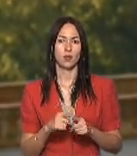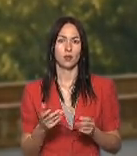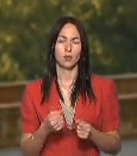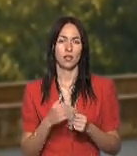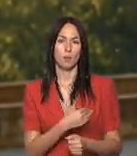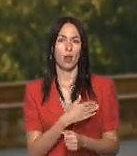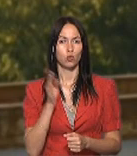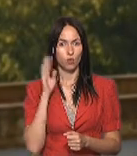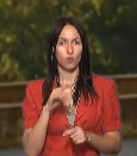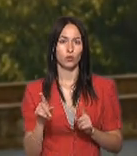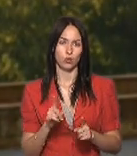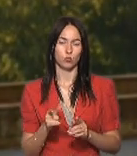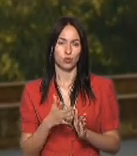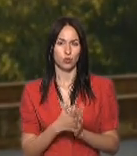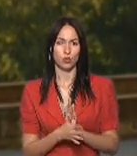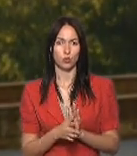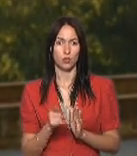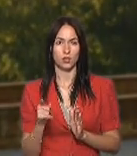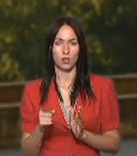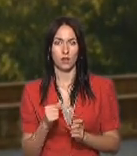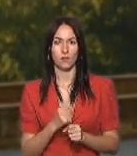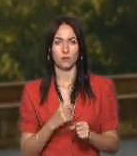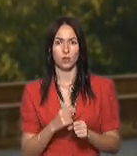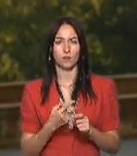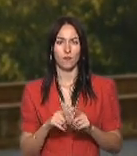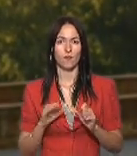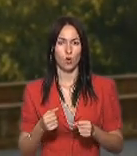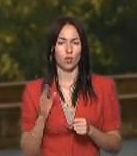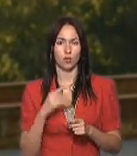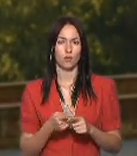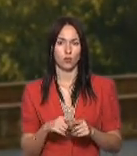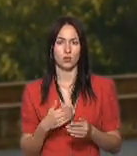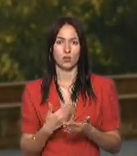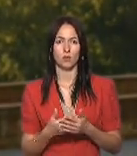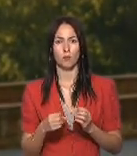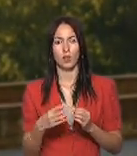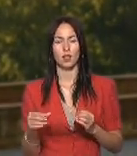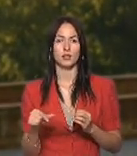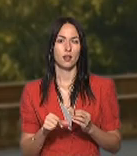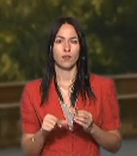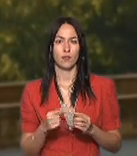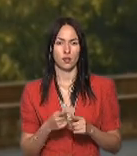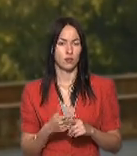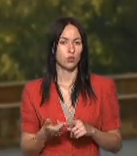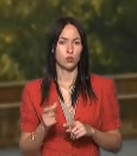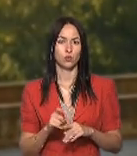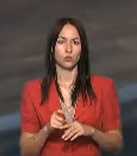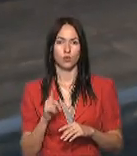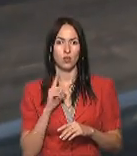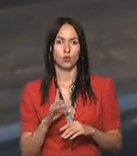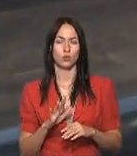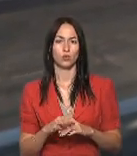води, тому що ви ж розумієте, там потанцювати в холодній воді десь 15 хвилин, це вже дуже